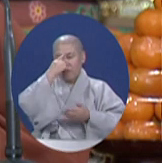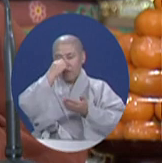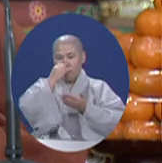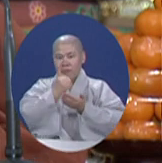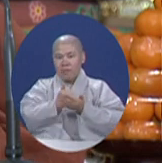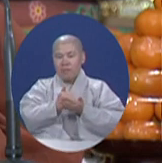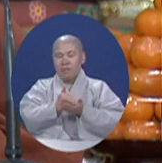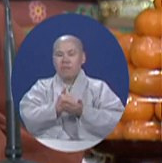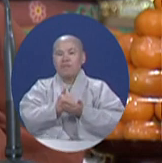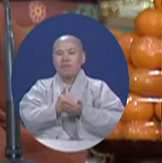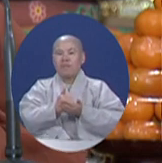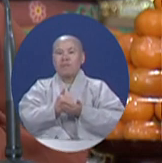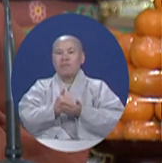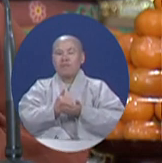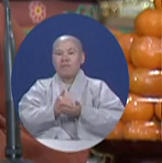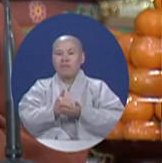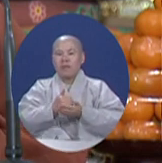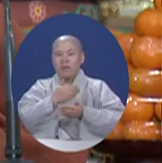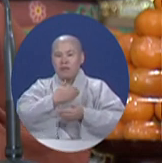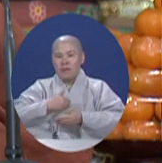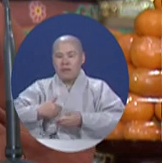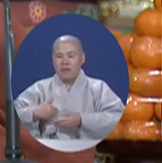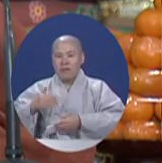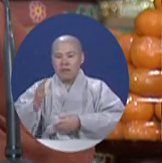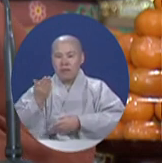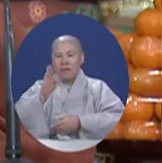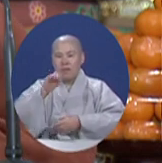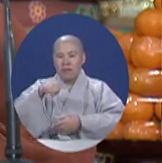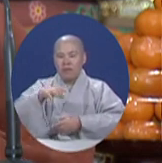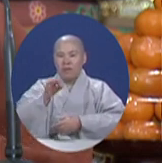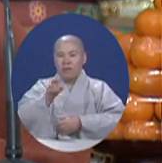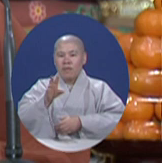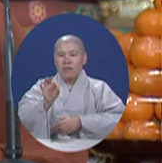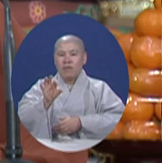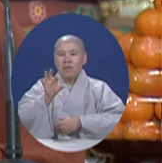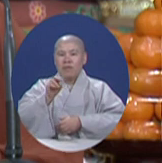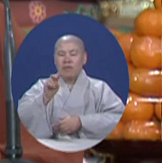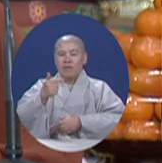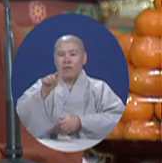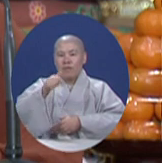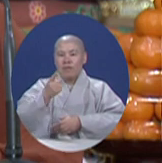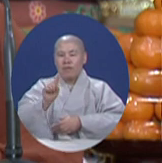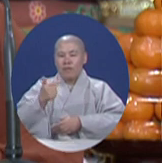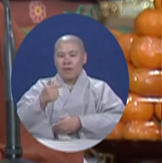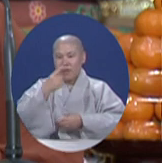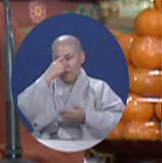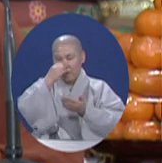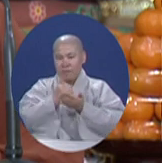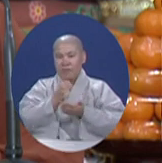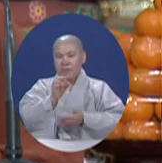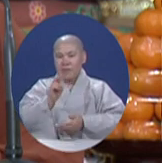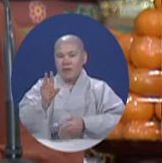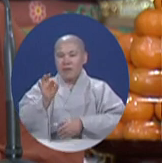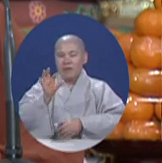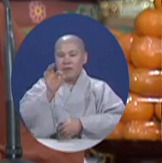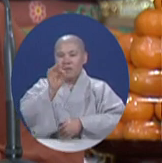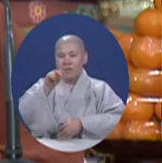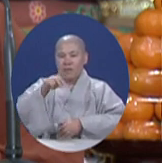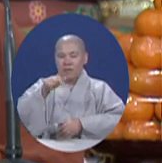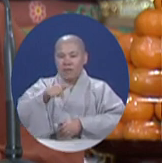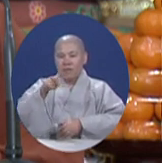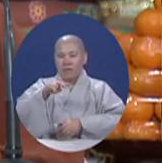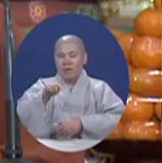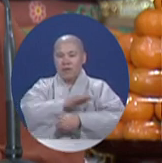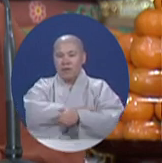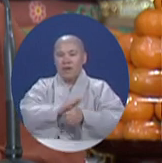했어요. 그래서 서산 스님의 전법사는 부용연관 스님이고 양육사 잘